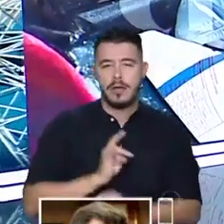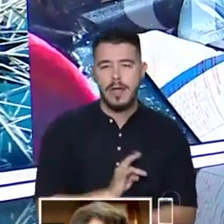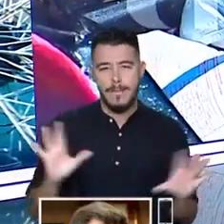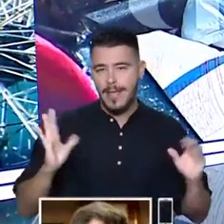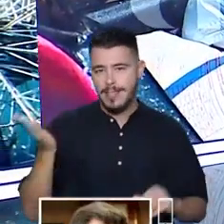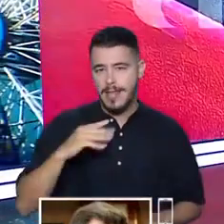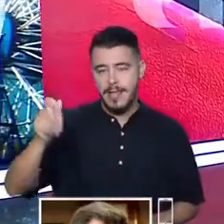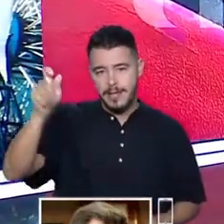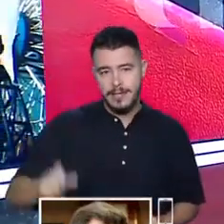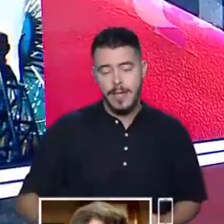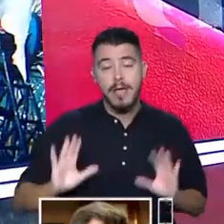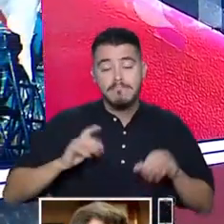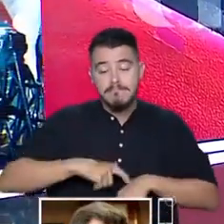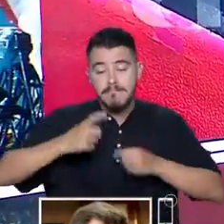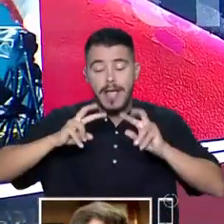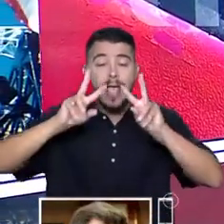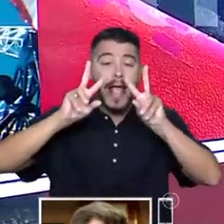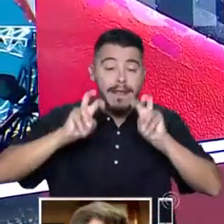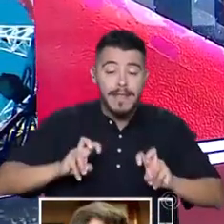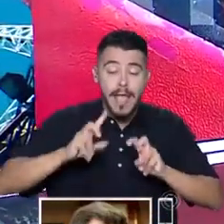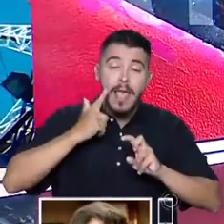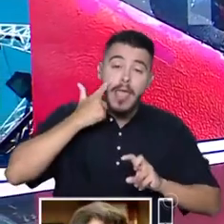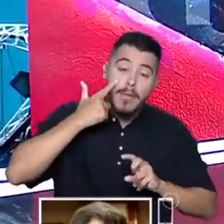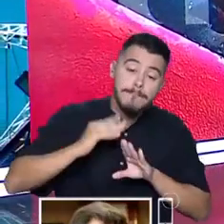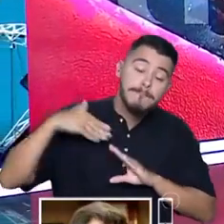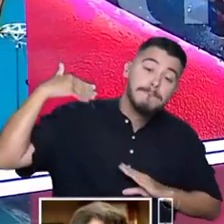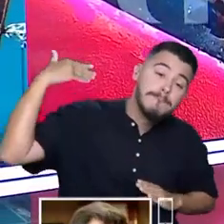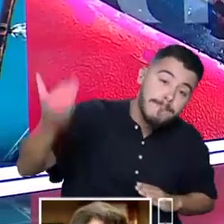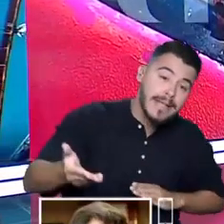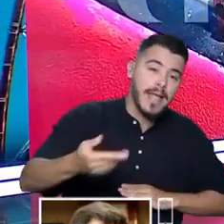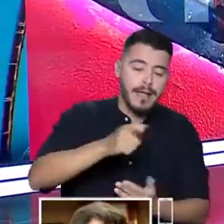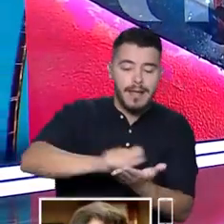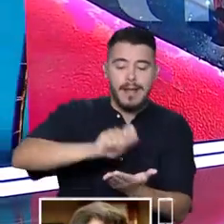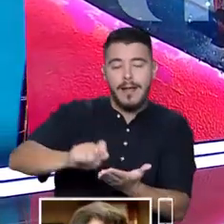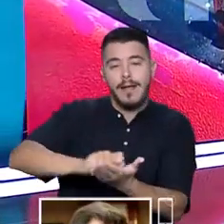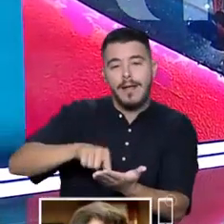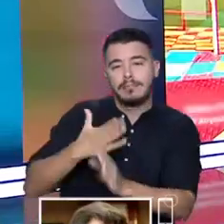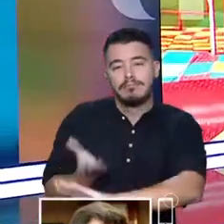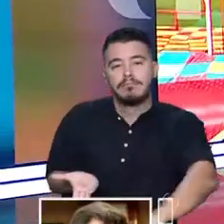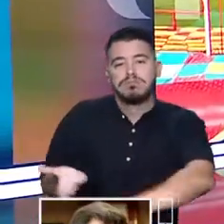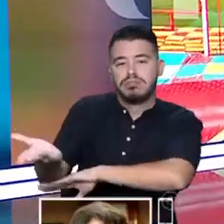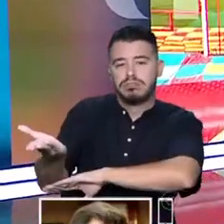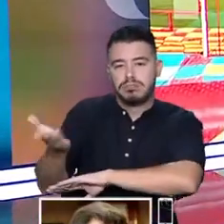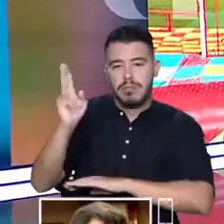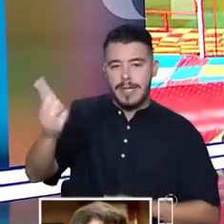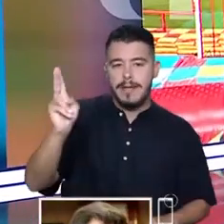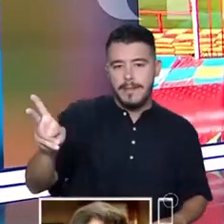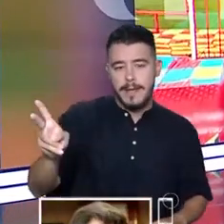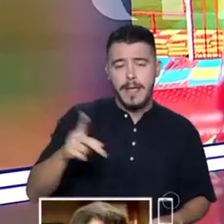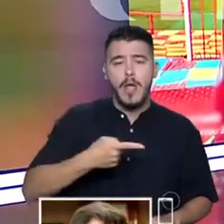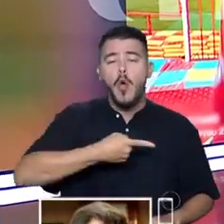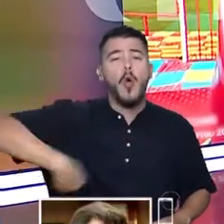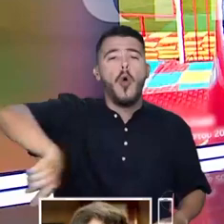κατηγορία και διερευνάται αν θα το αποδοθεί καμία κατηγορία, αυτή τη στιγμή ο αστυνομικός είναι δικασμένος στη συνείδηση του ελληνικού λαού σαν να